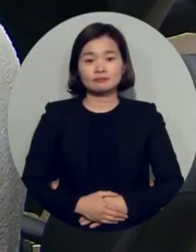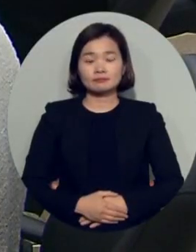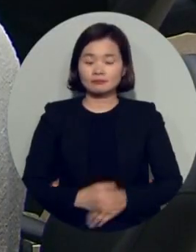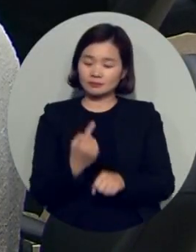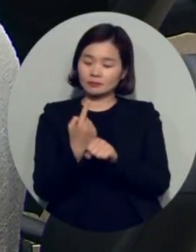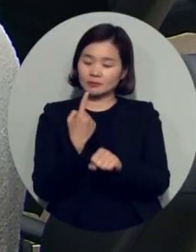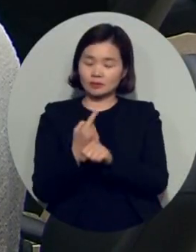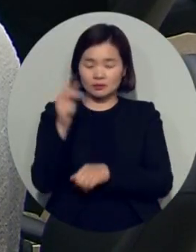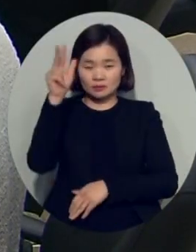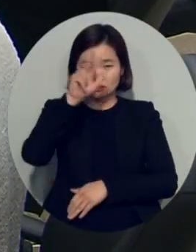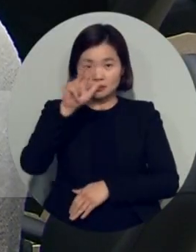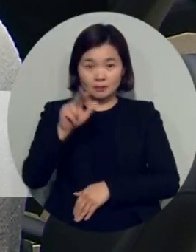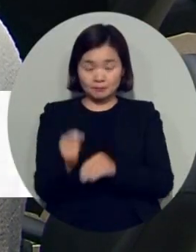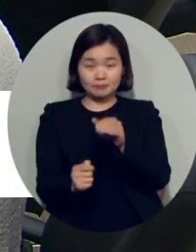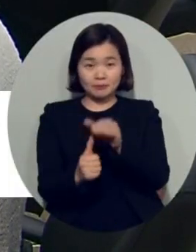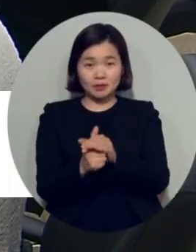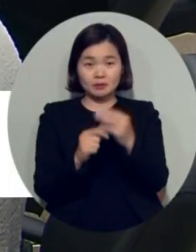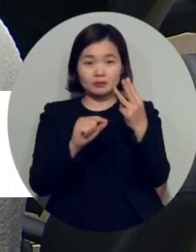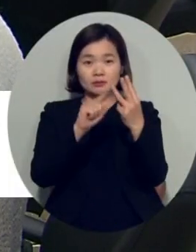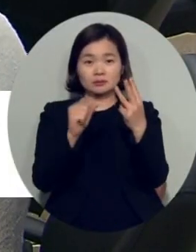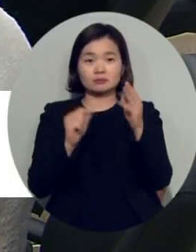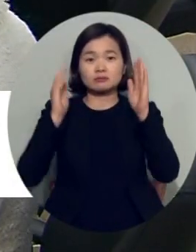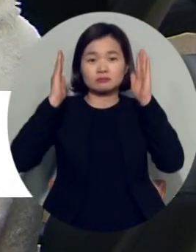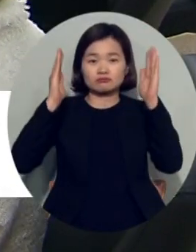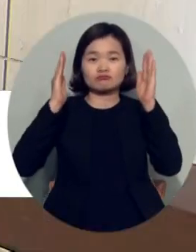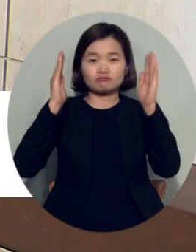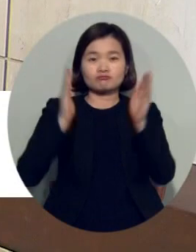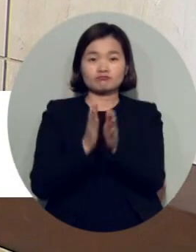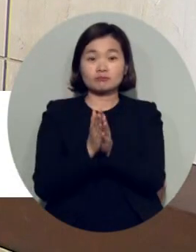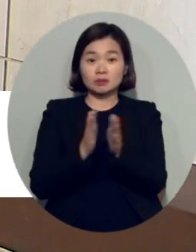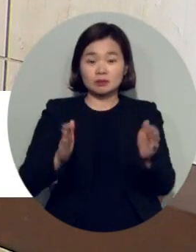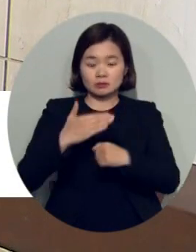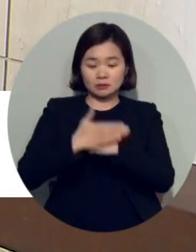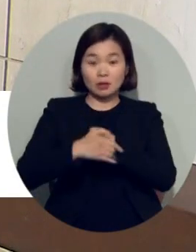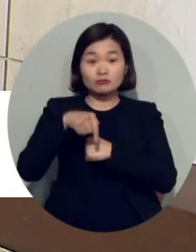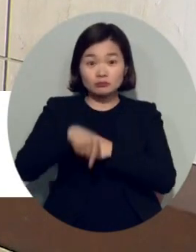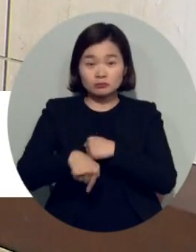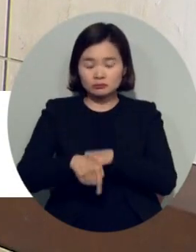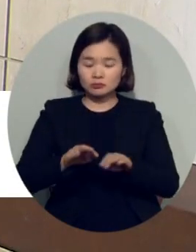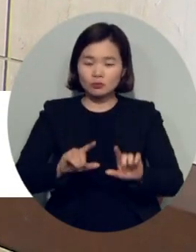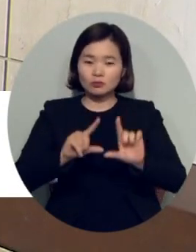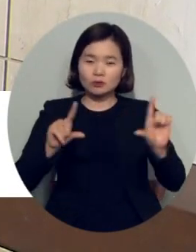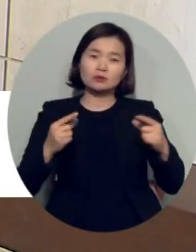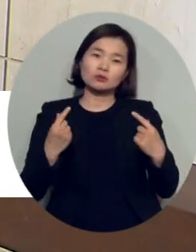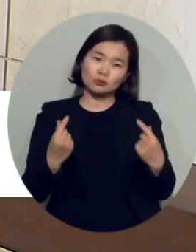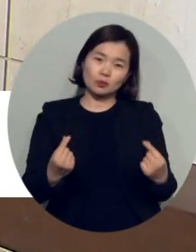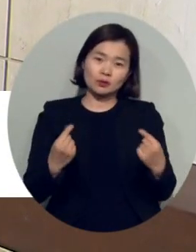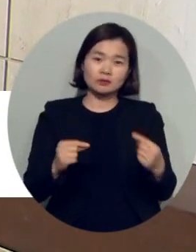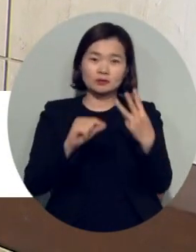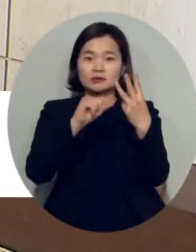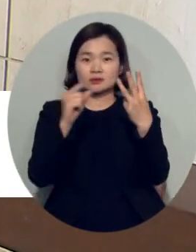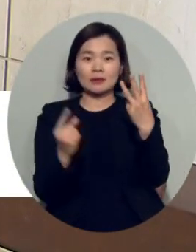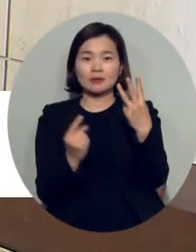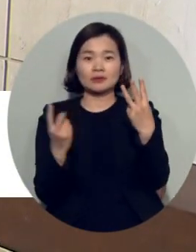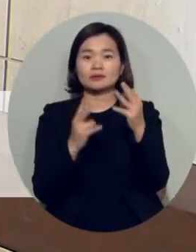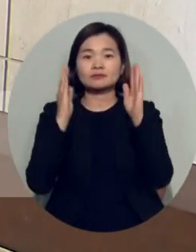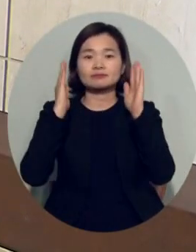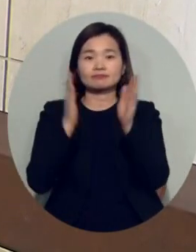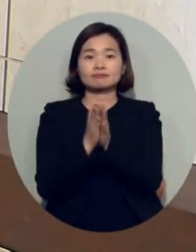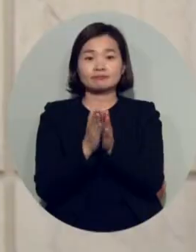지난해 전국에서 유일하게 3월 개학을 전면 등교로 시작한 대구는 올해도 모든 학교가 정상